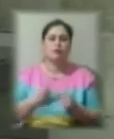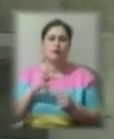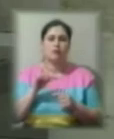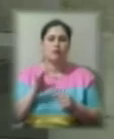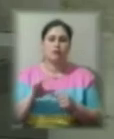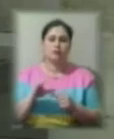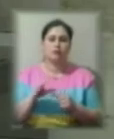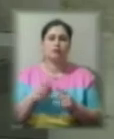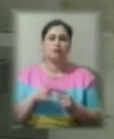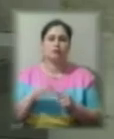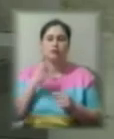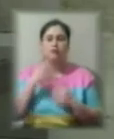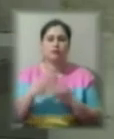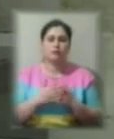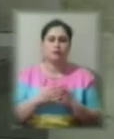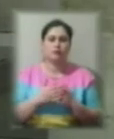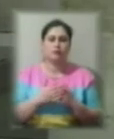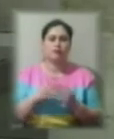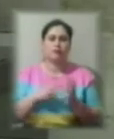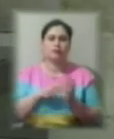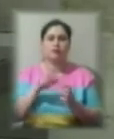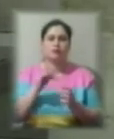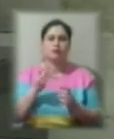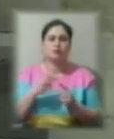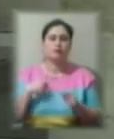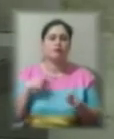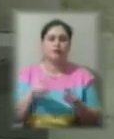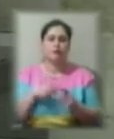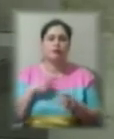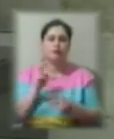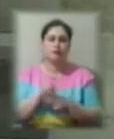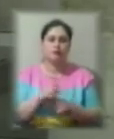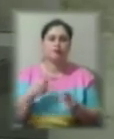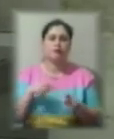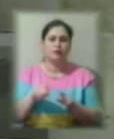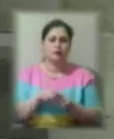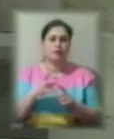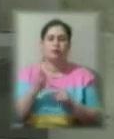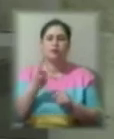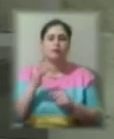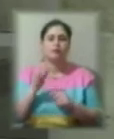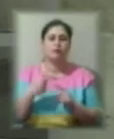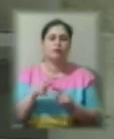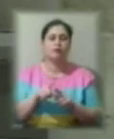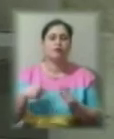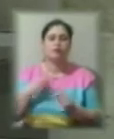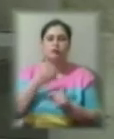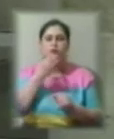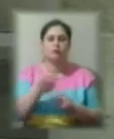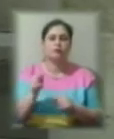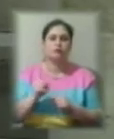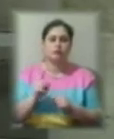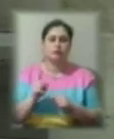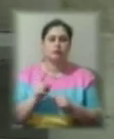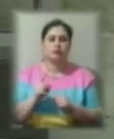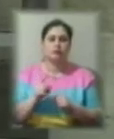напередодні 8 березня ми також сюди завітали, і також це не перший рік. І знаєте, хочеться сказати, що за цими